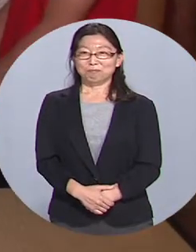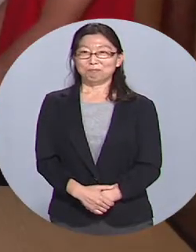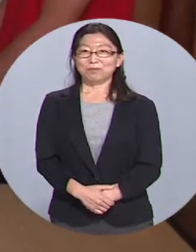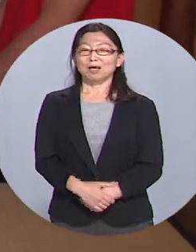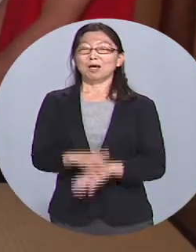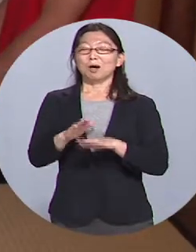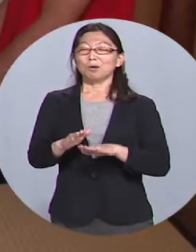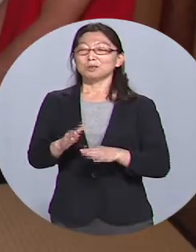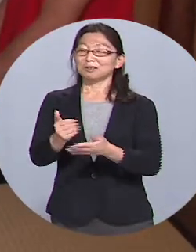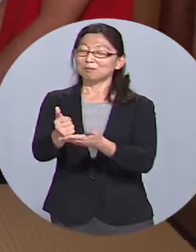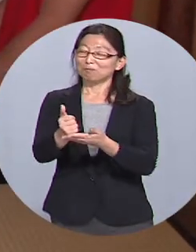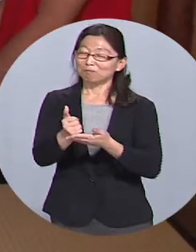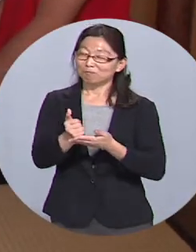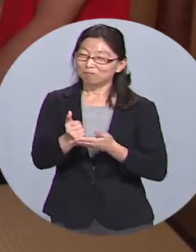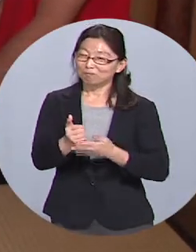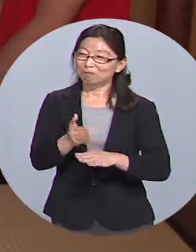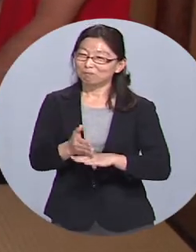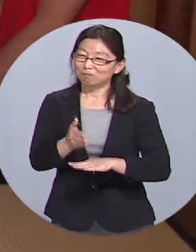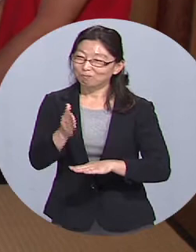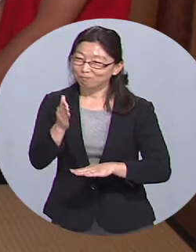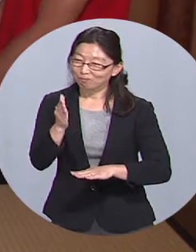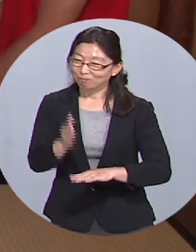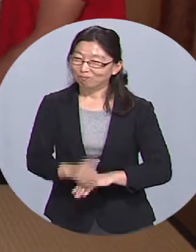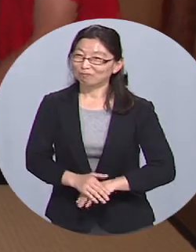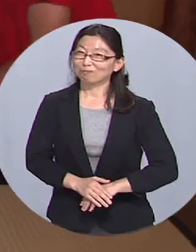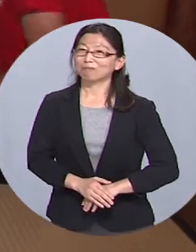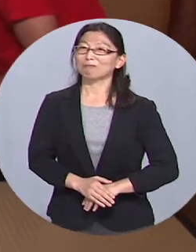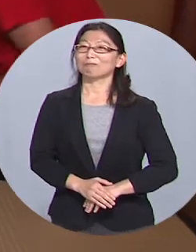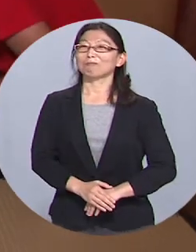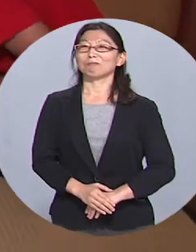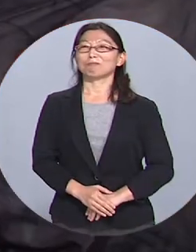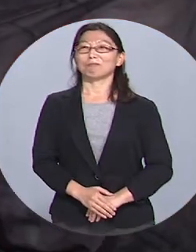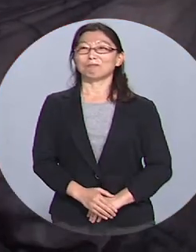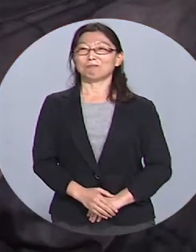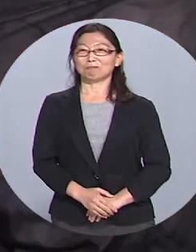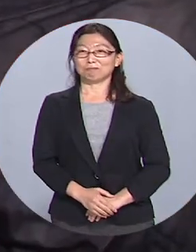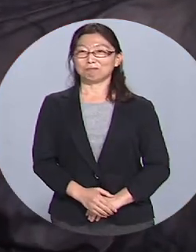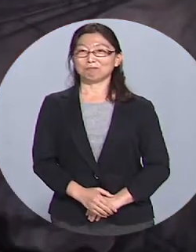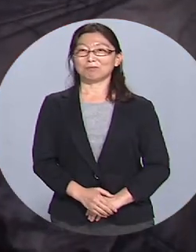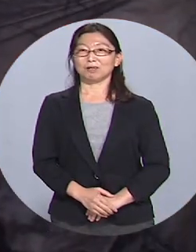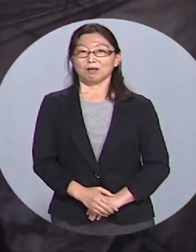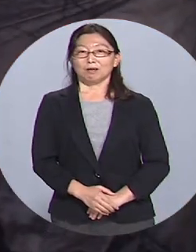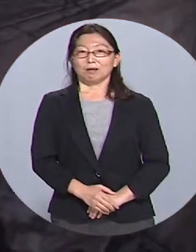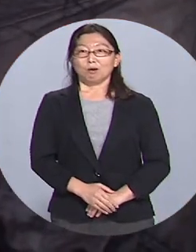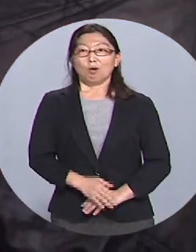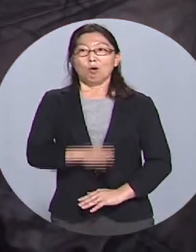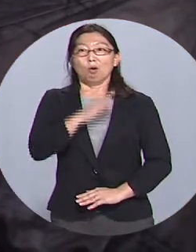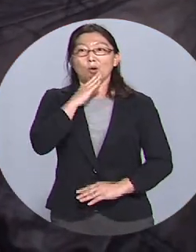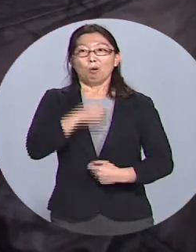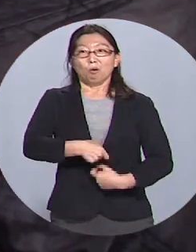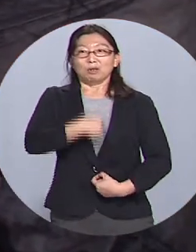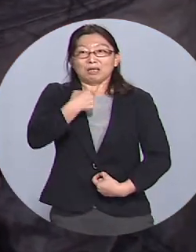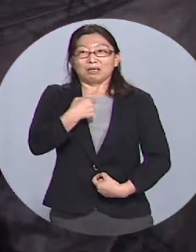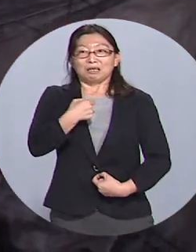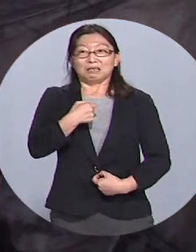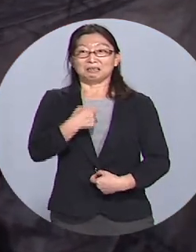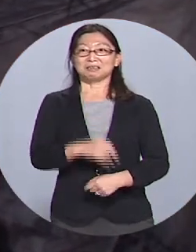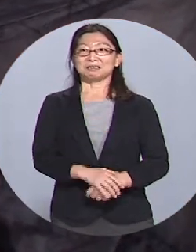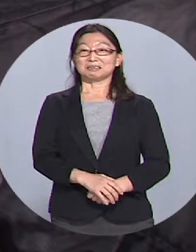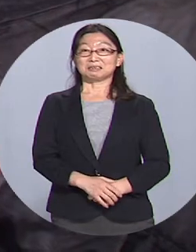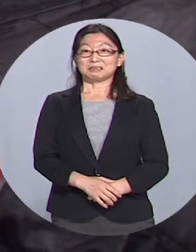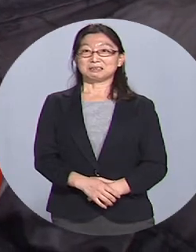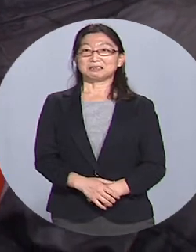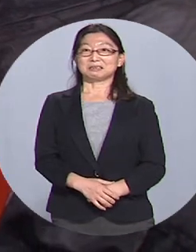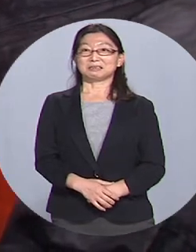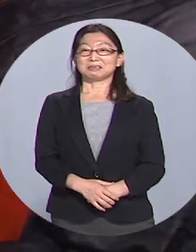本日はようこそお越しいただきましてありがとうございます。 すごい本格的なのね。 本当そうなんです、